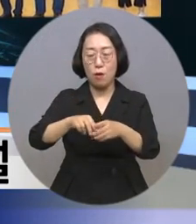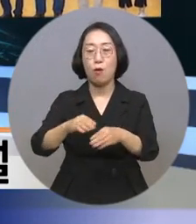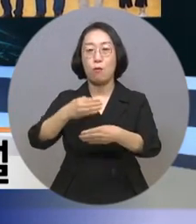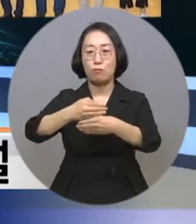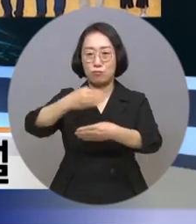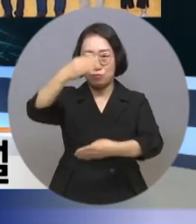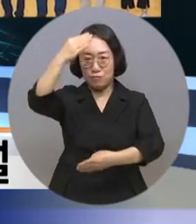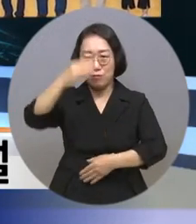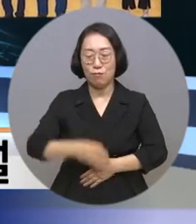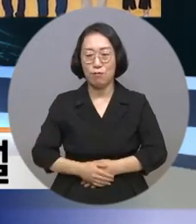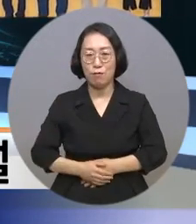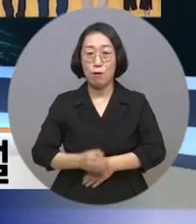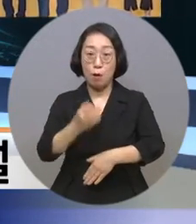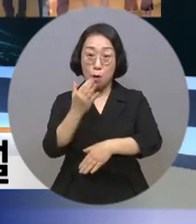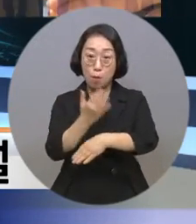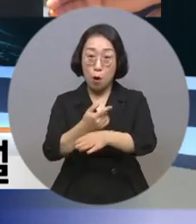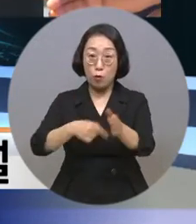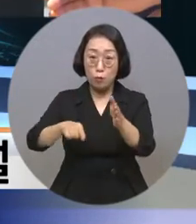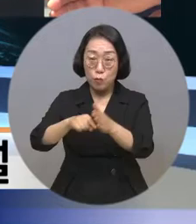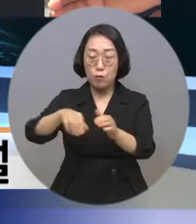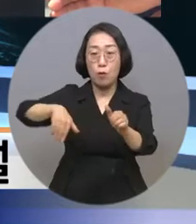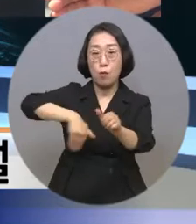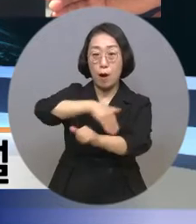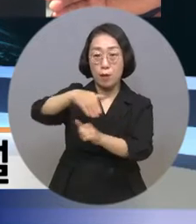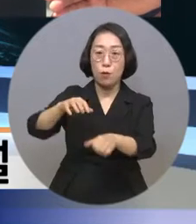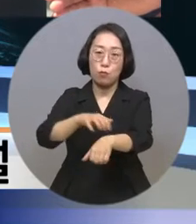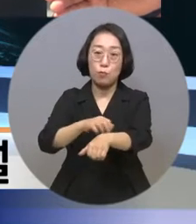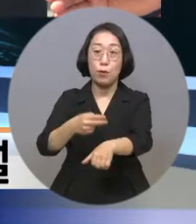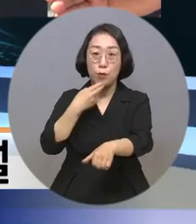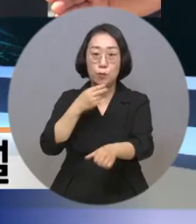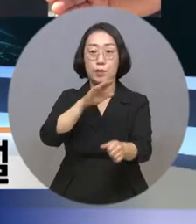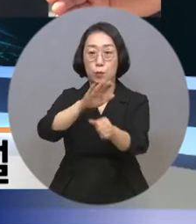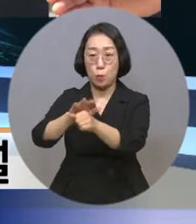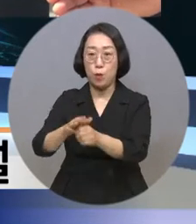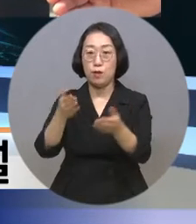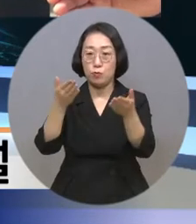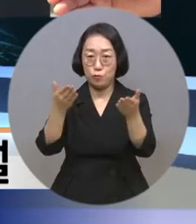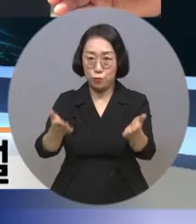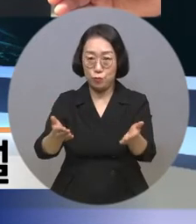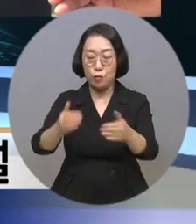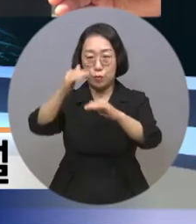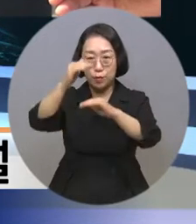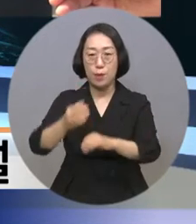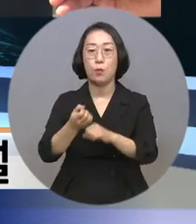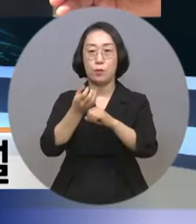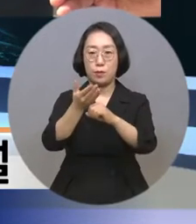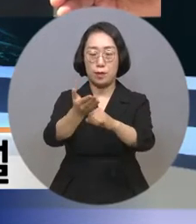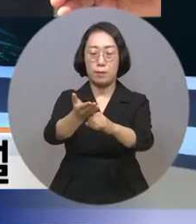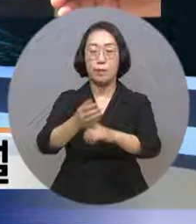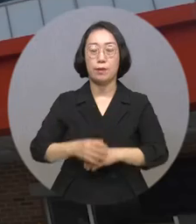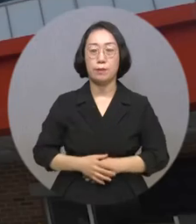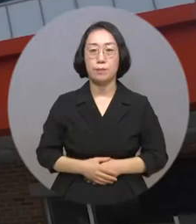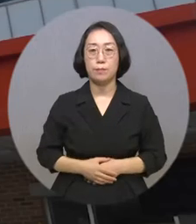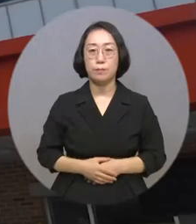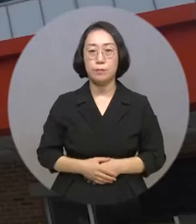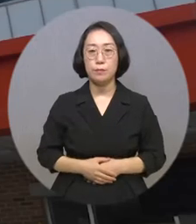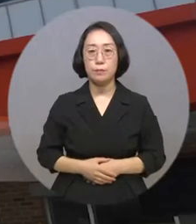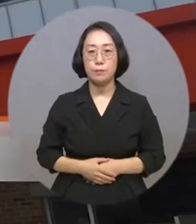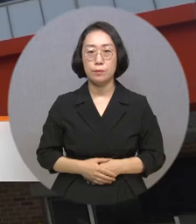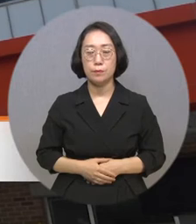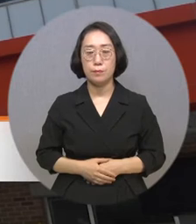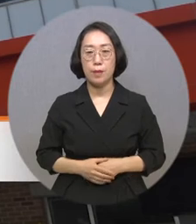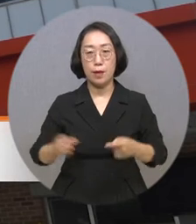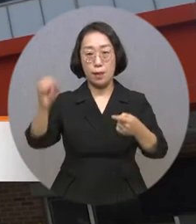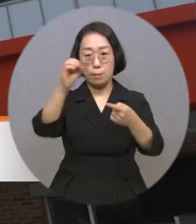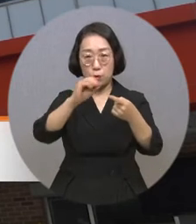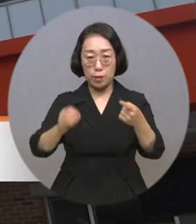편의성을 높이기 위해 장애물이 없는 환경으로 구축 됐는데요 보도에 문경 화 기자입니다 포스코